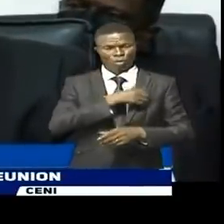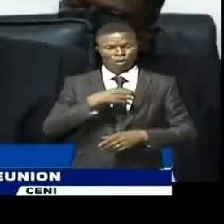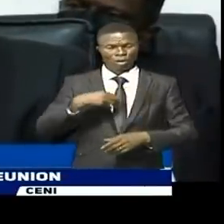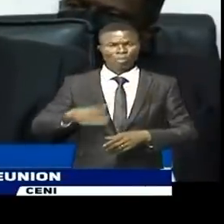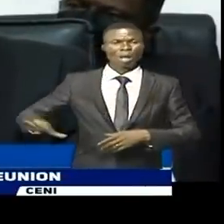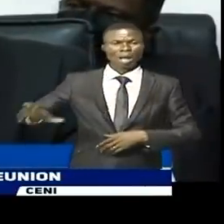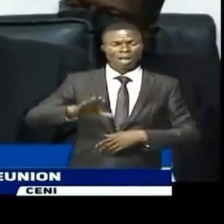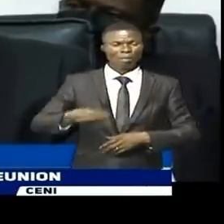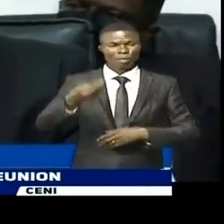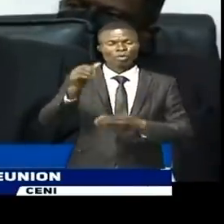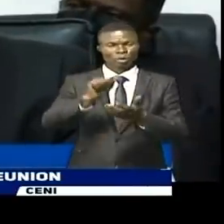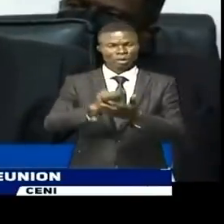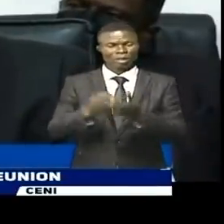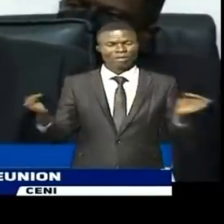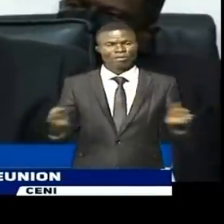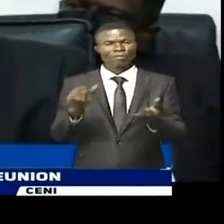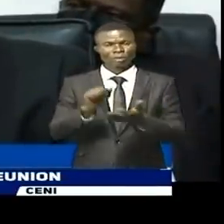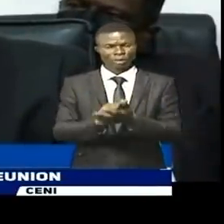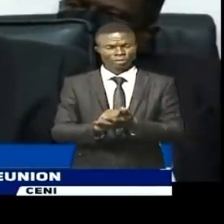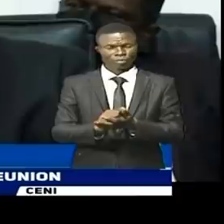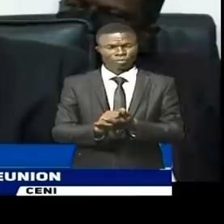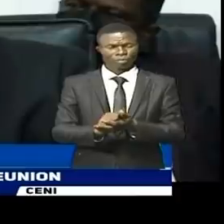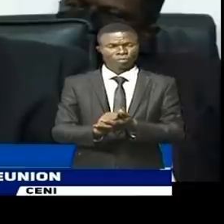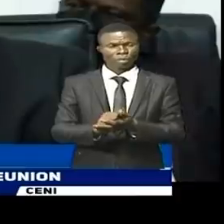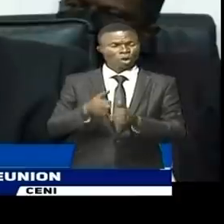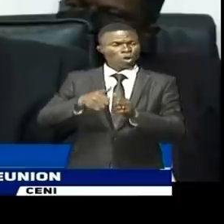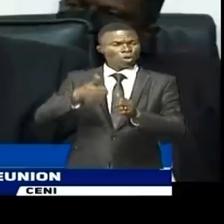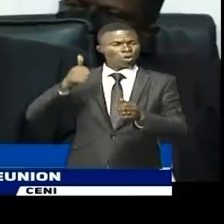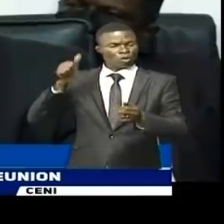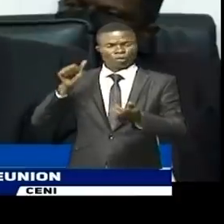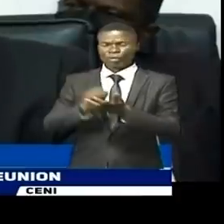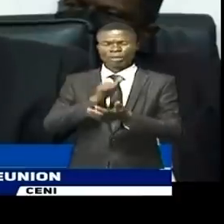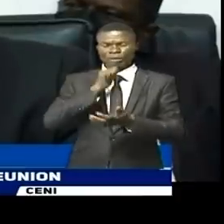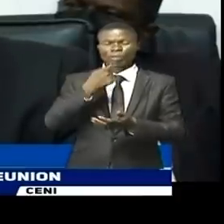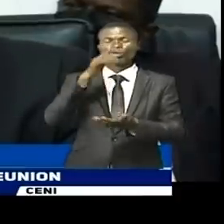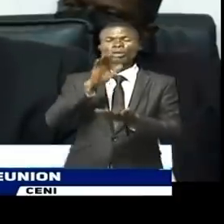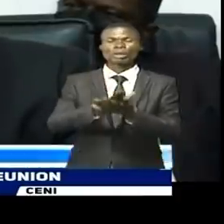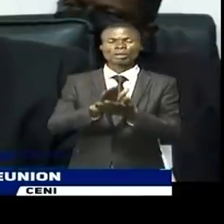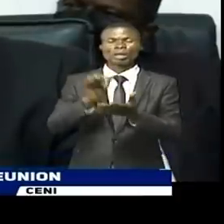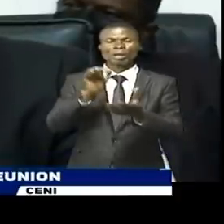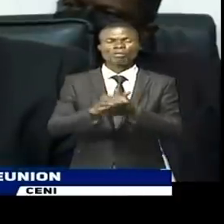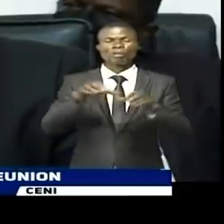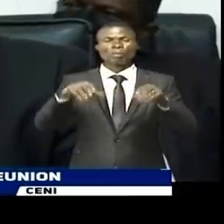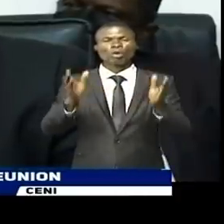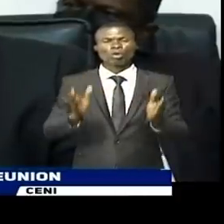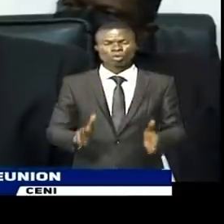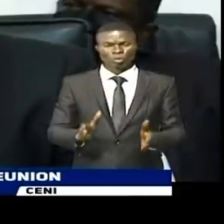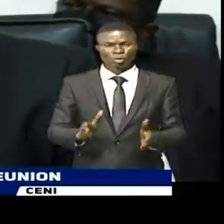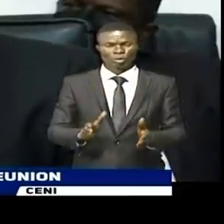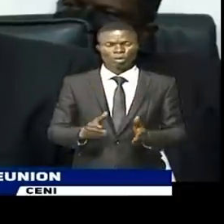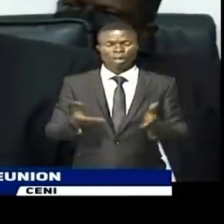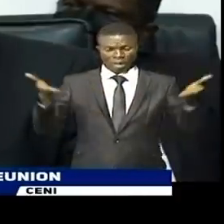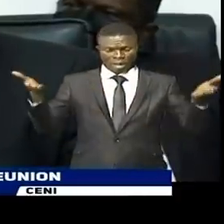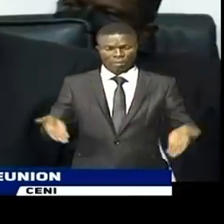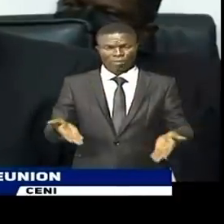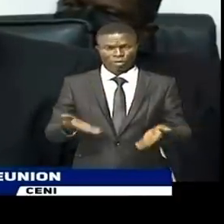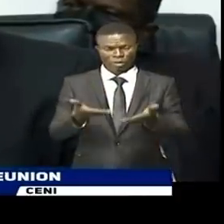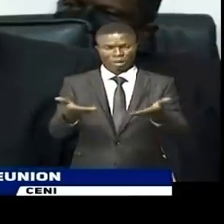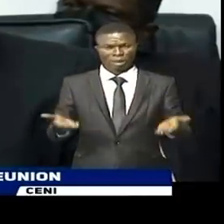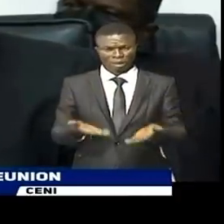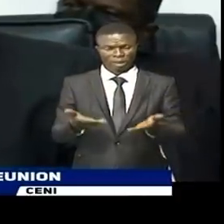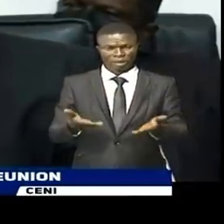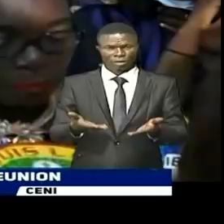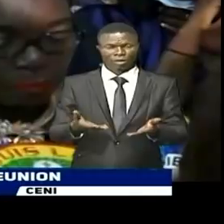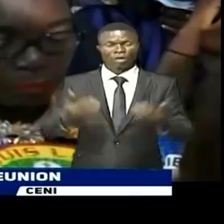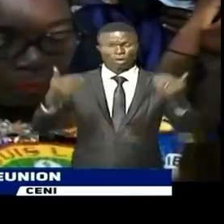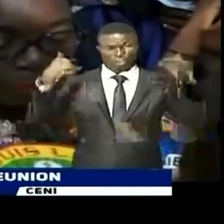du jeu le prix me soustraire à l'obligation de rendre hommage à la femme congolaise ici valablement représenté par le leader